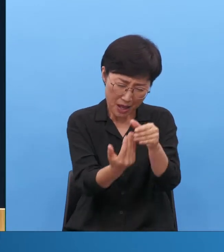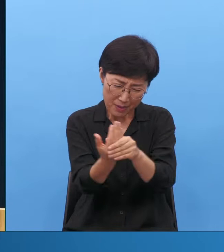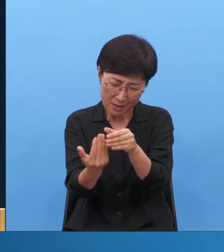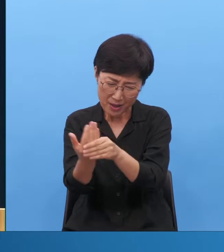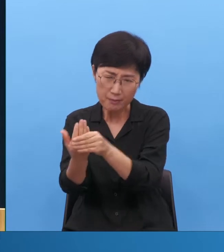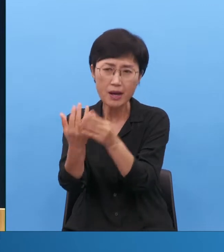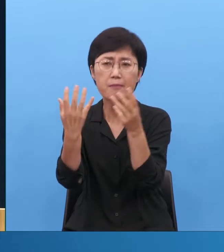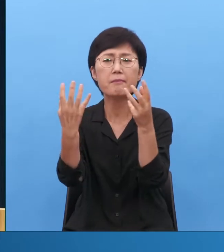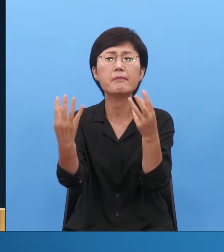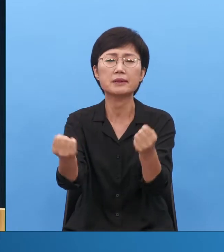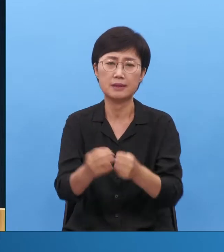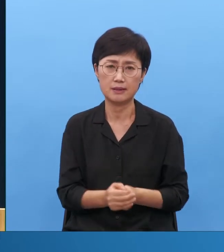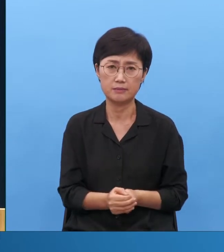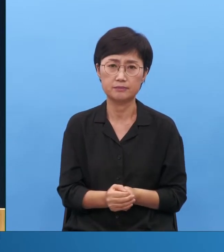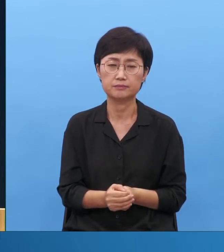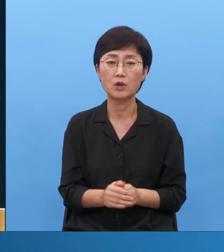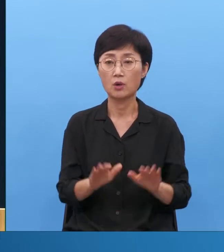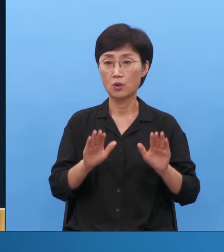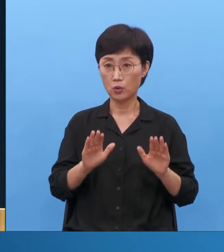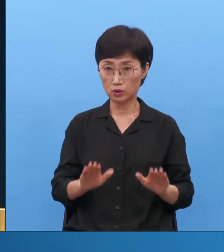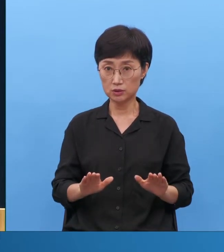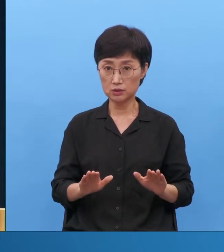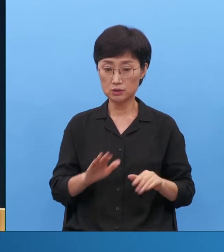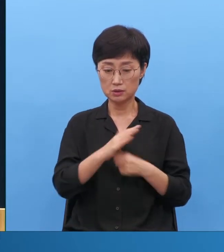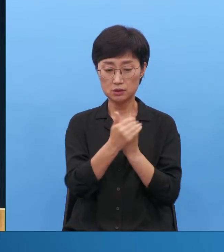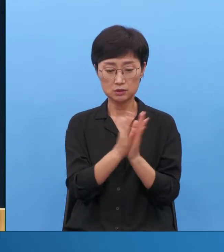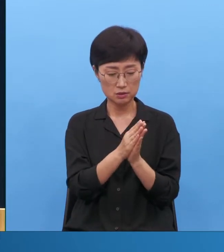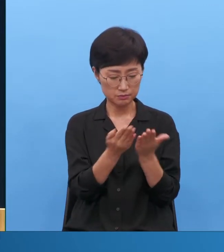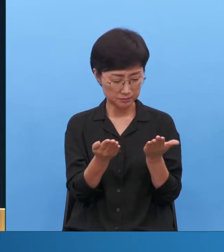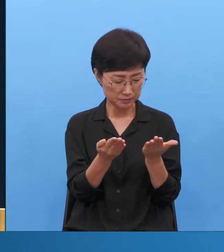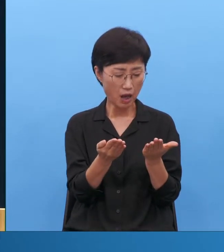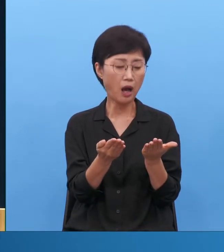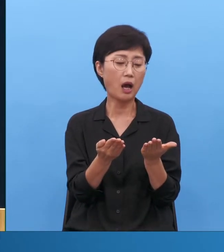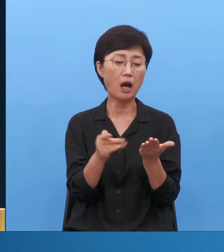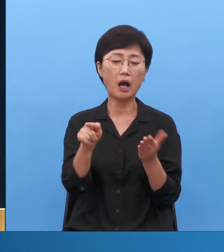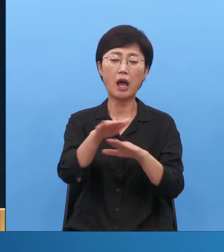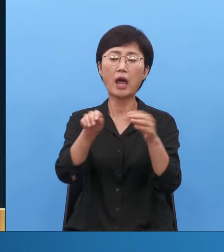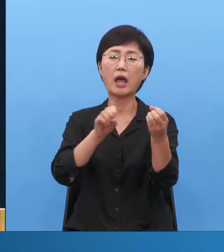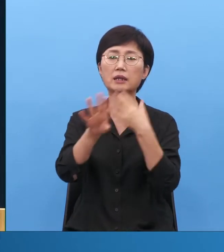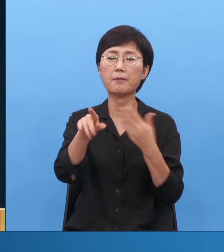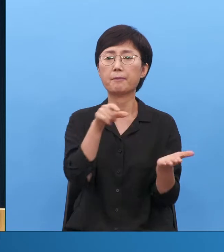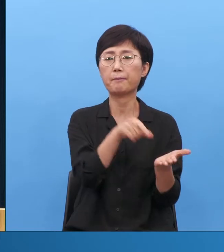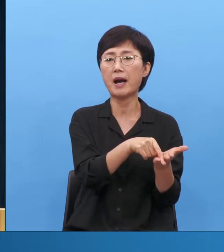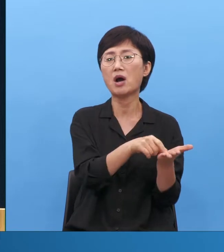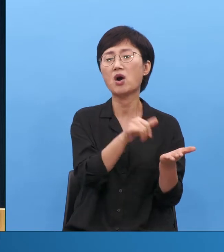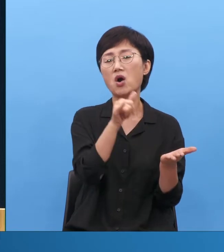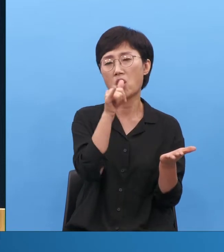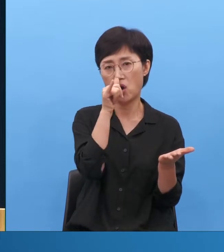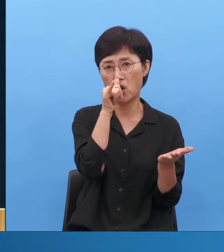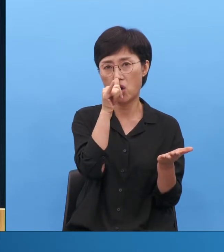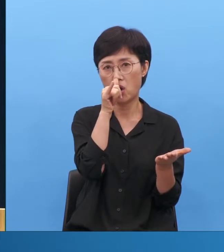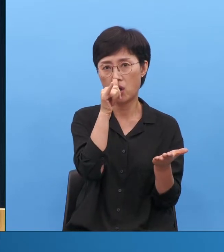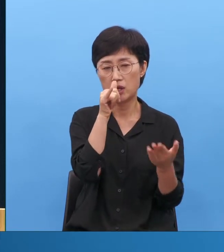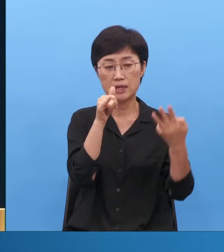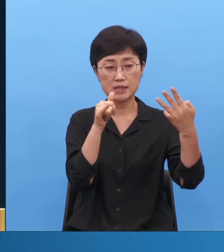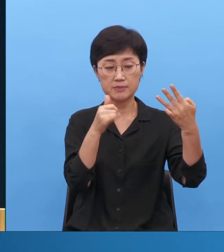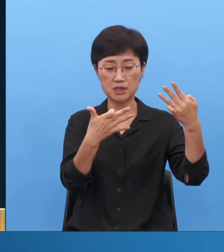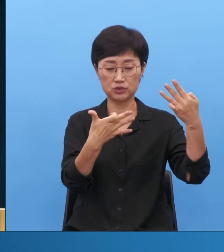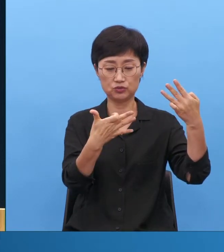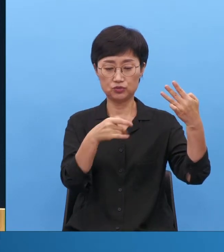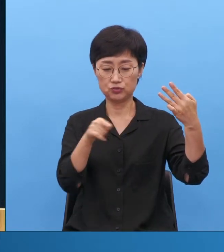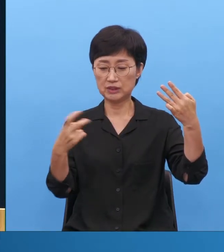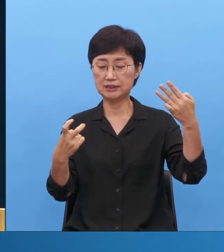throughout the world. 오늘 성경은 답을 밝히고 있습니다. Today, the Bible reveals to us the answer. 19절, 20절에 답을 밝히고